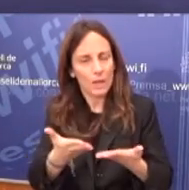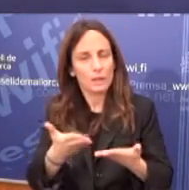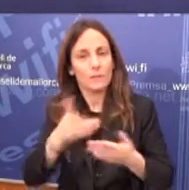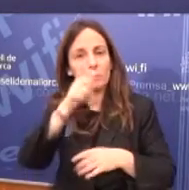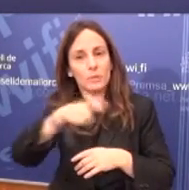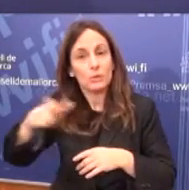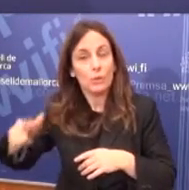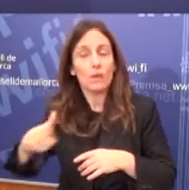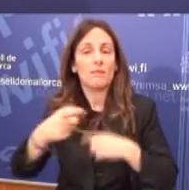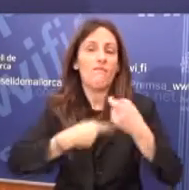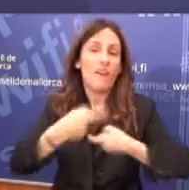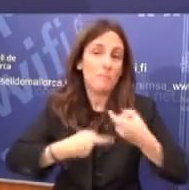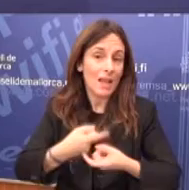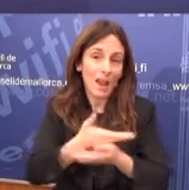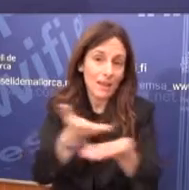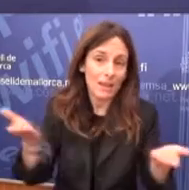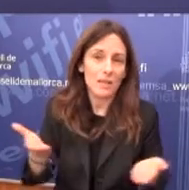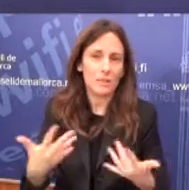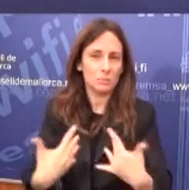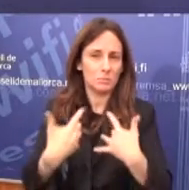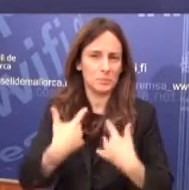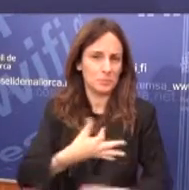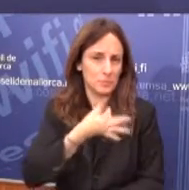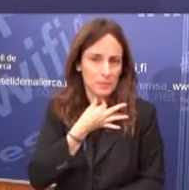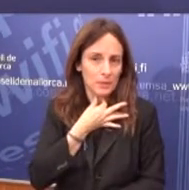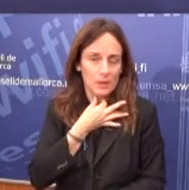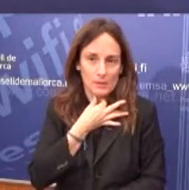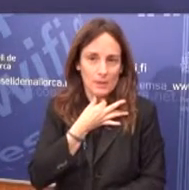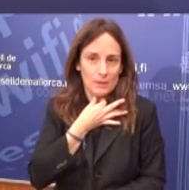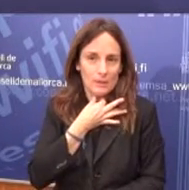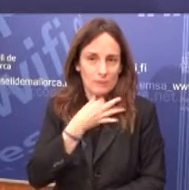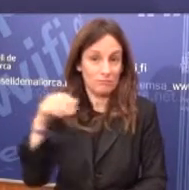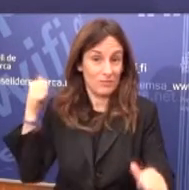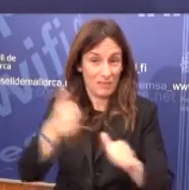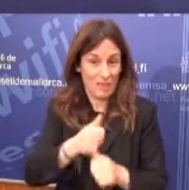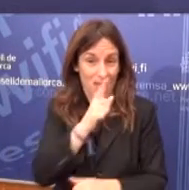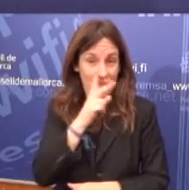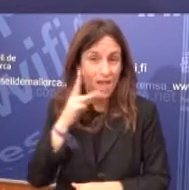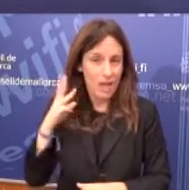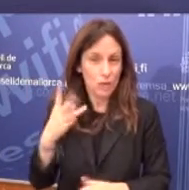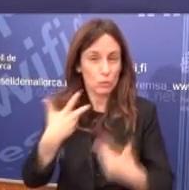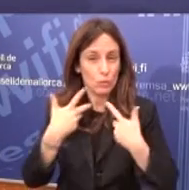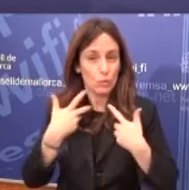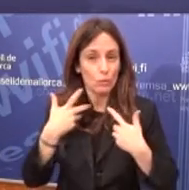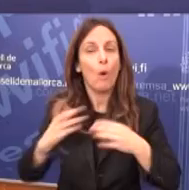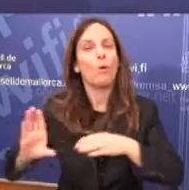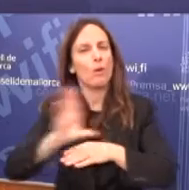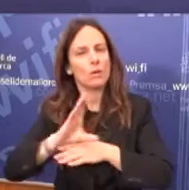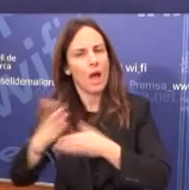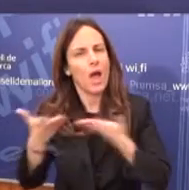contribuir a ajudar una mica a aquelles persones i a aquelles famílies que estan passant pitjor a lo llarg d'aquests